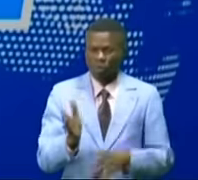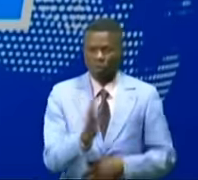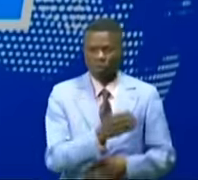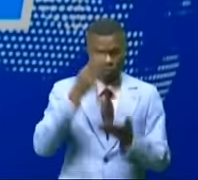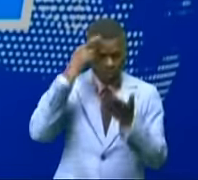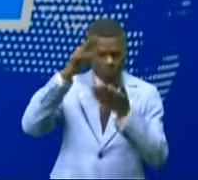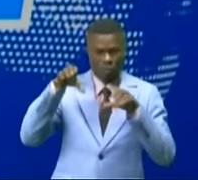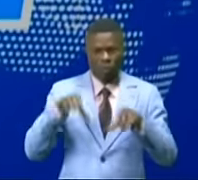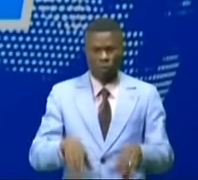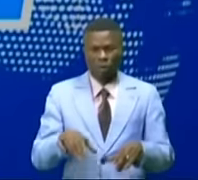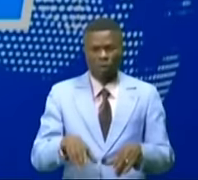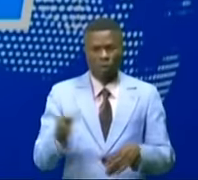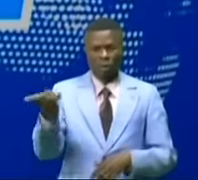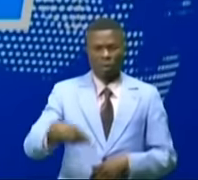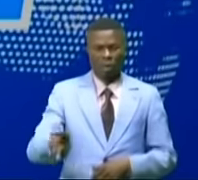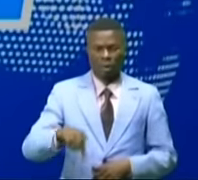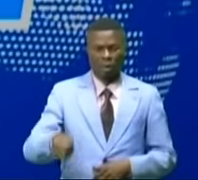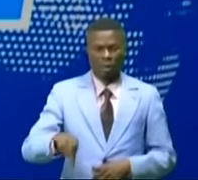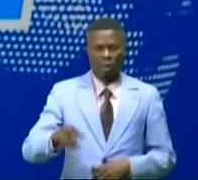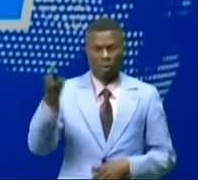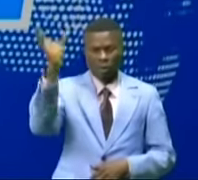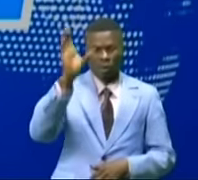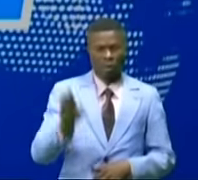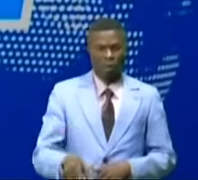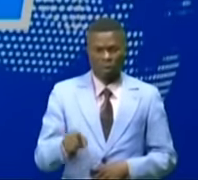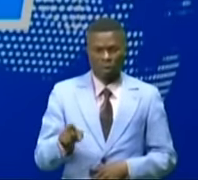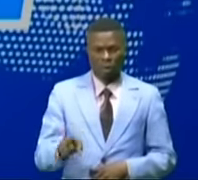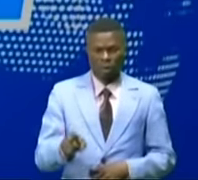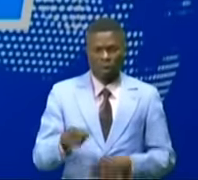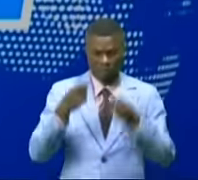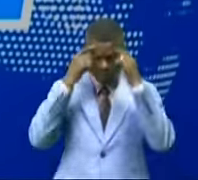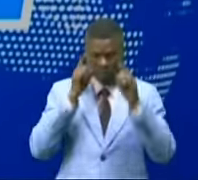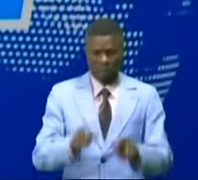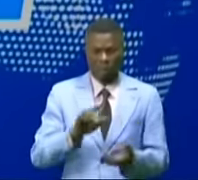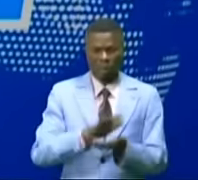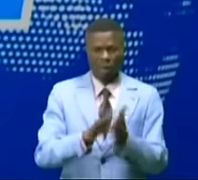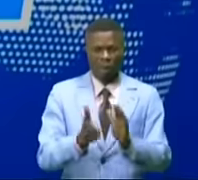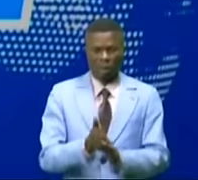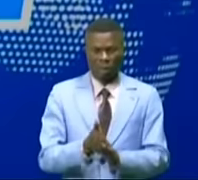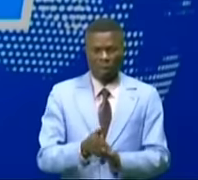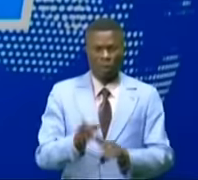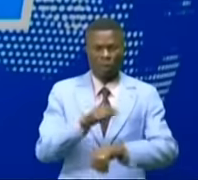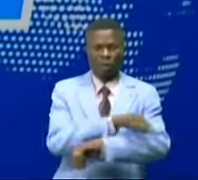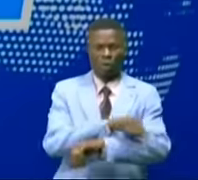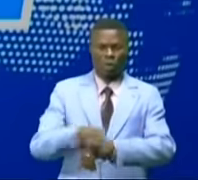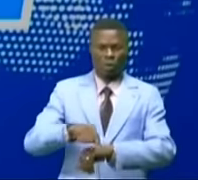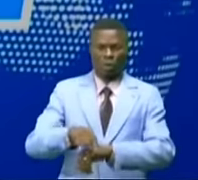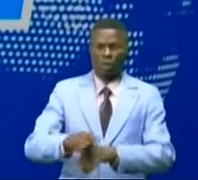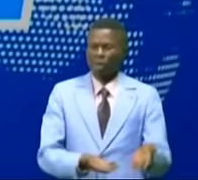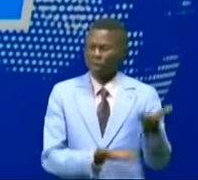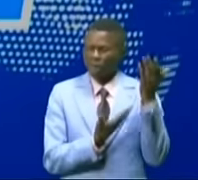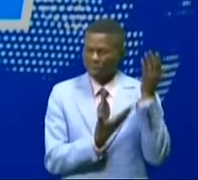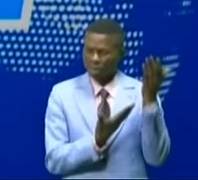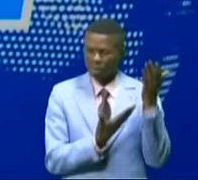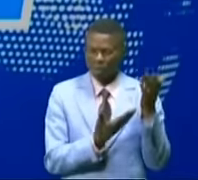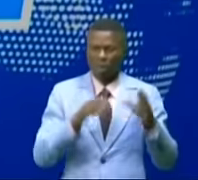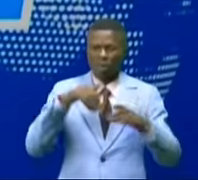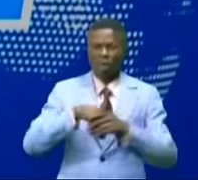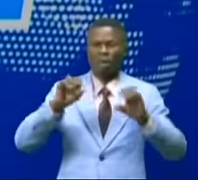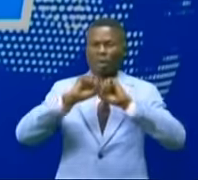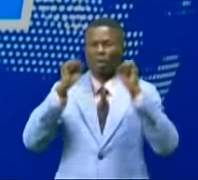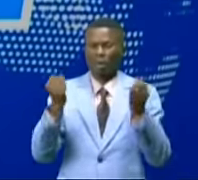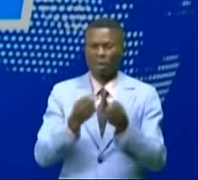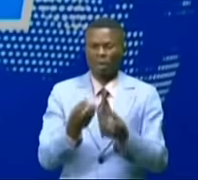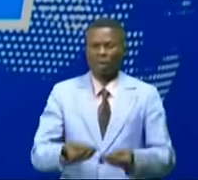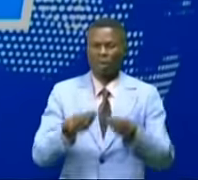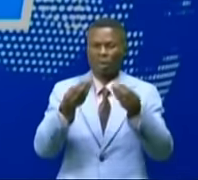L'Université Congo, dans la province qui porte son nom, tient à devenir une institution utile à la société et